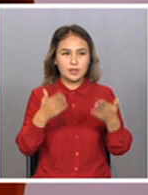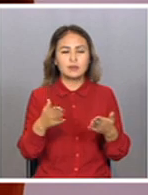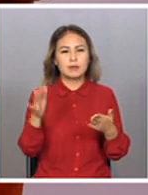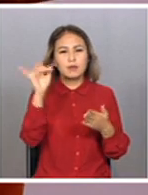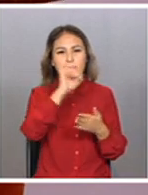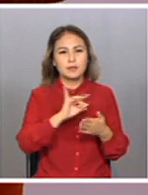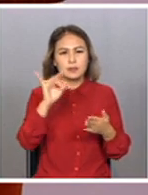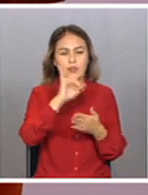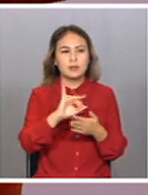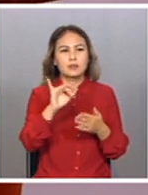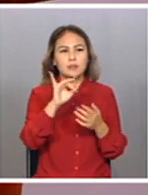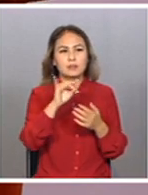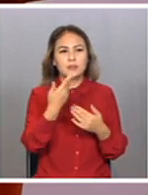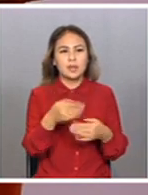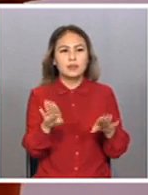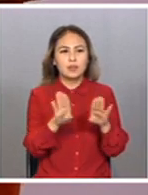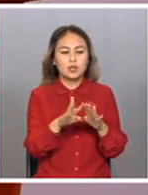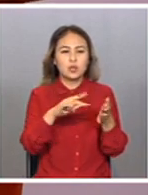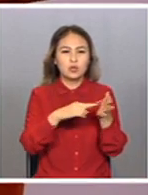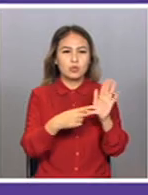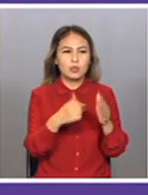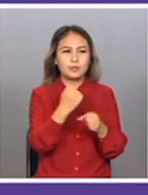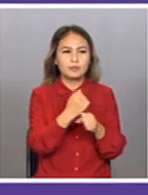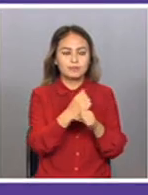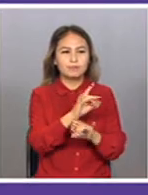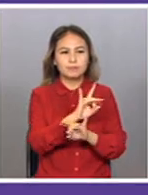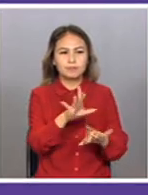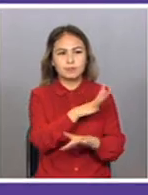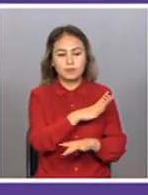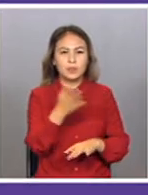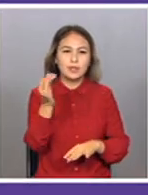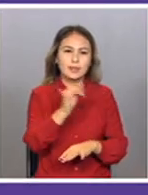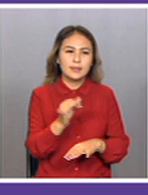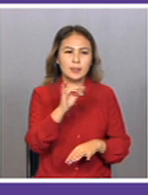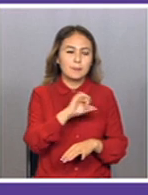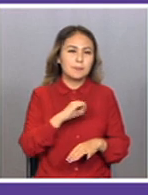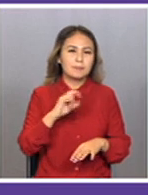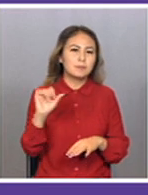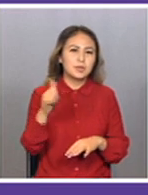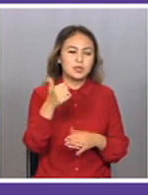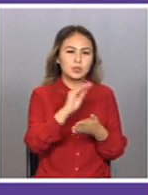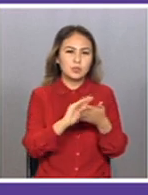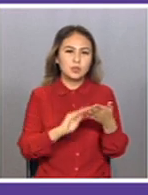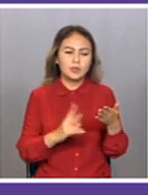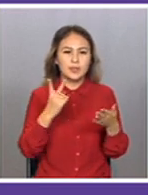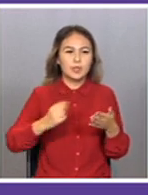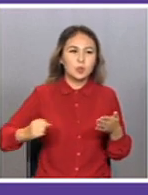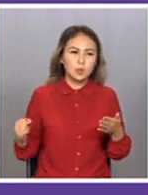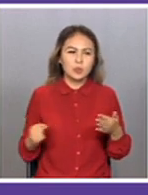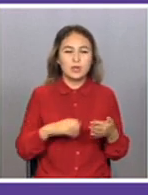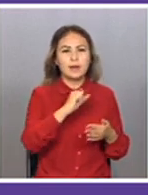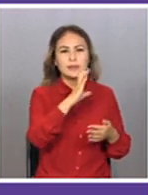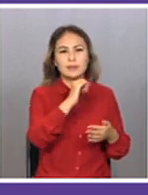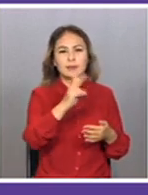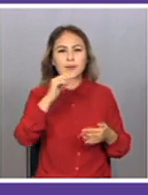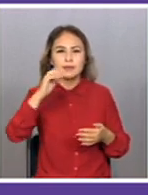бақ ертегісі мынандай жоспар бойынша әңгімеленді. Ертегінің бірінші бөлімінде біз екі дос Асан мен